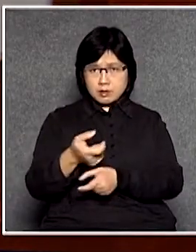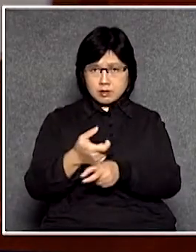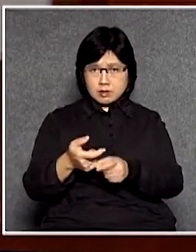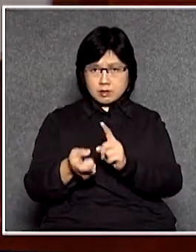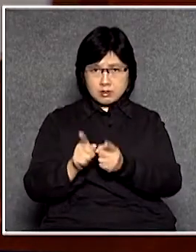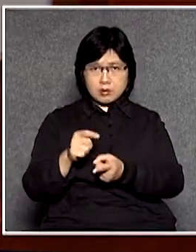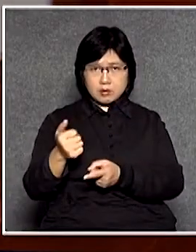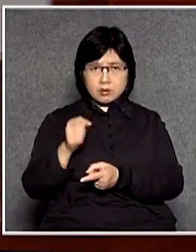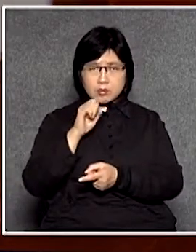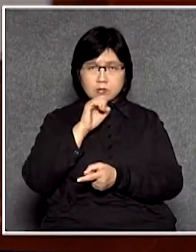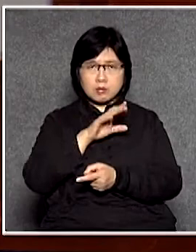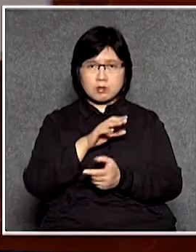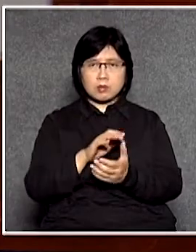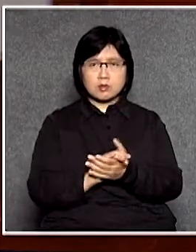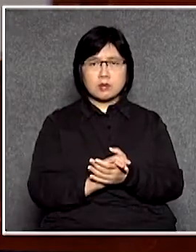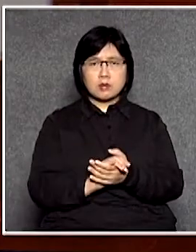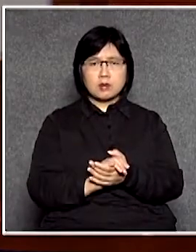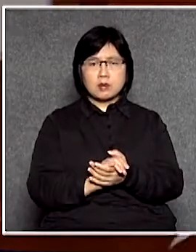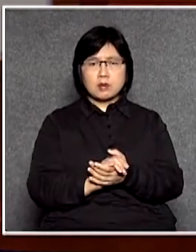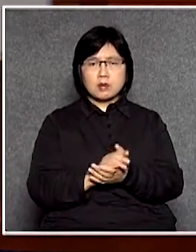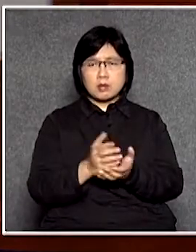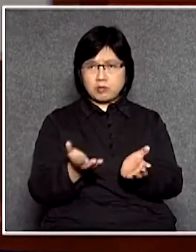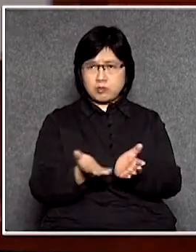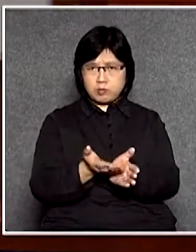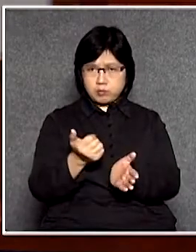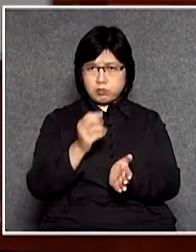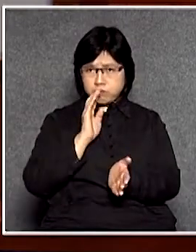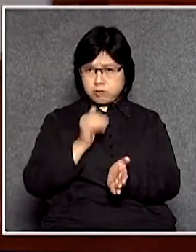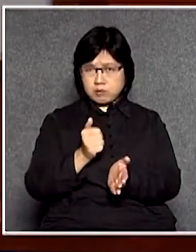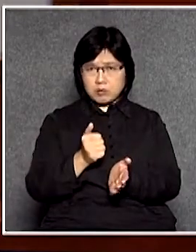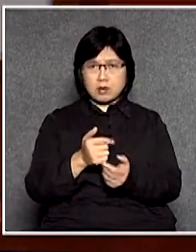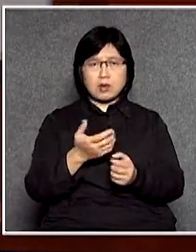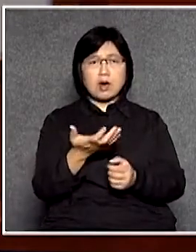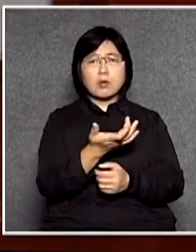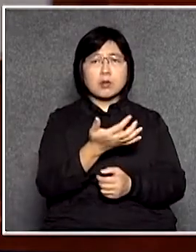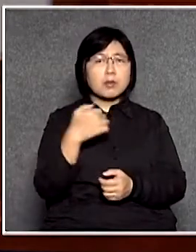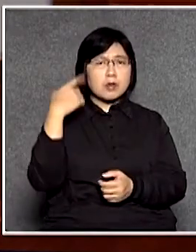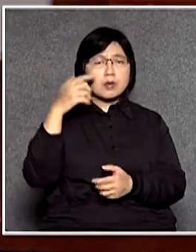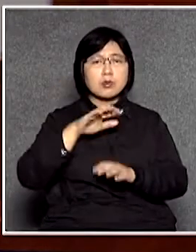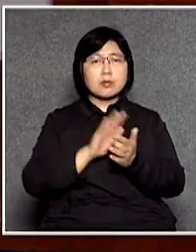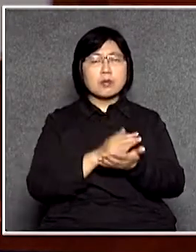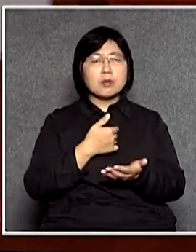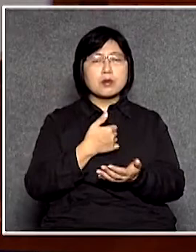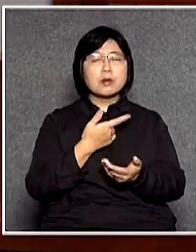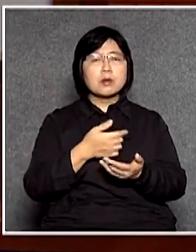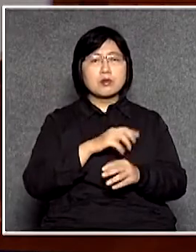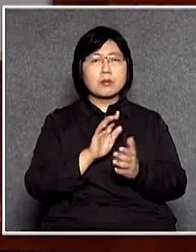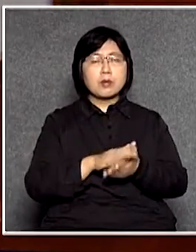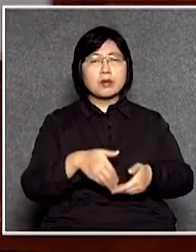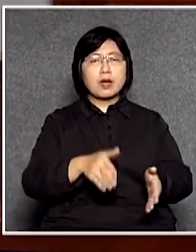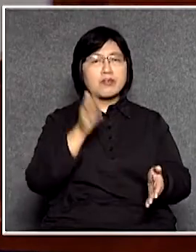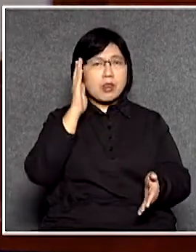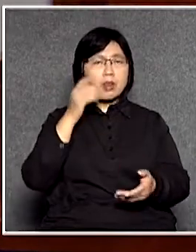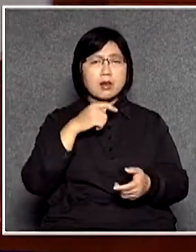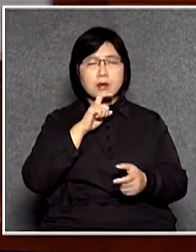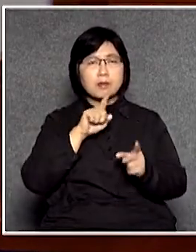表讲的那个理据是讲得通，那欧美地区那些全部瞓街啦，那些国家，那些先进国家有标准